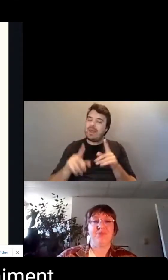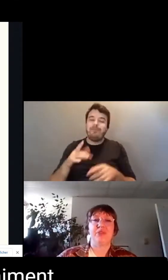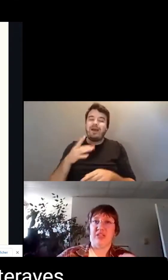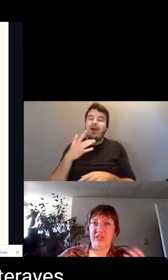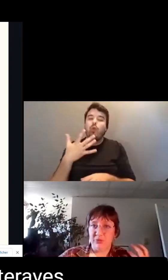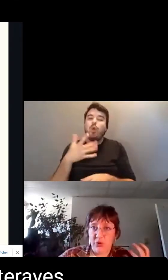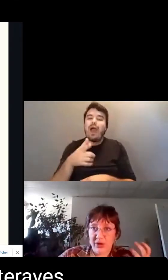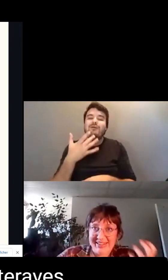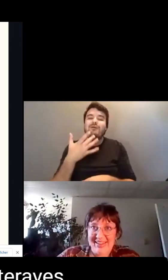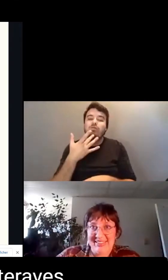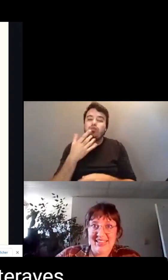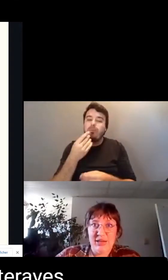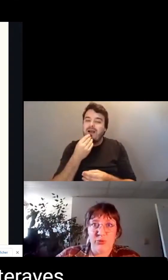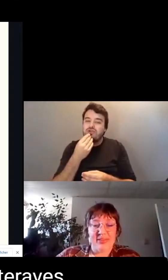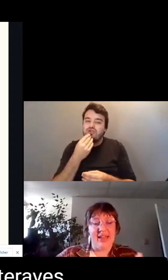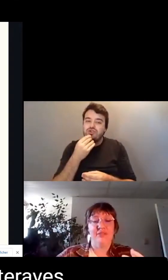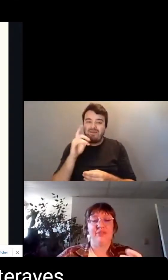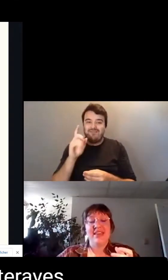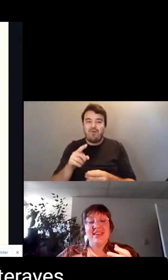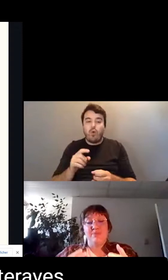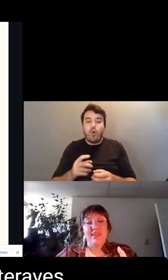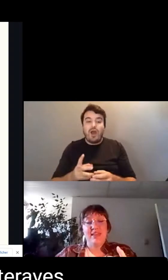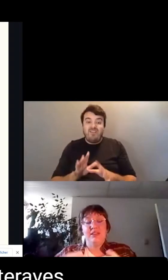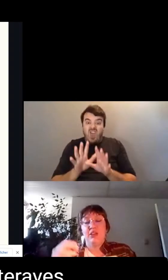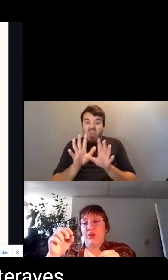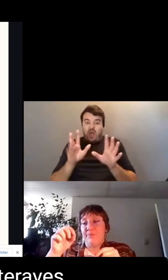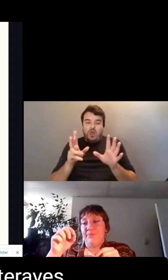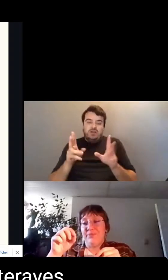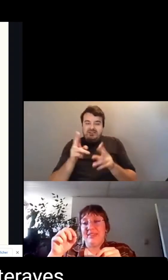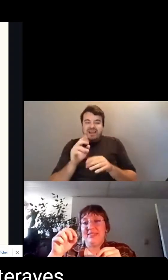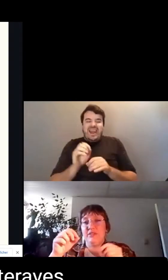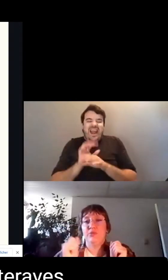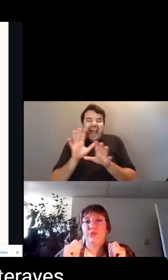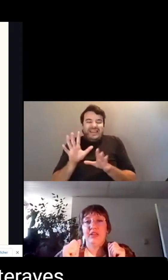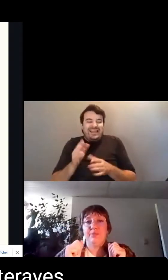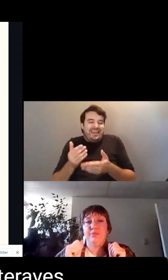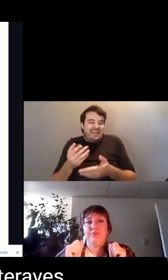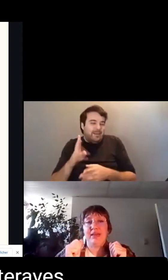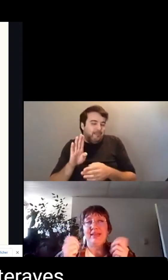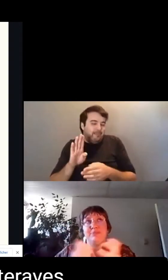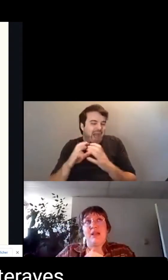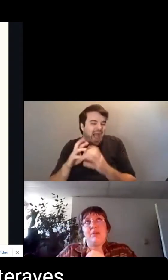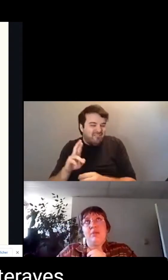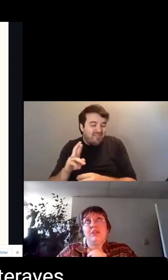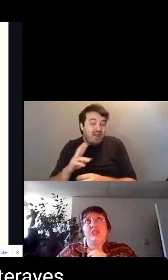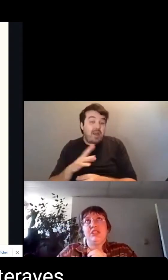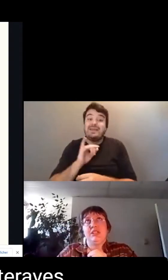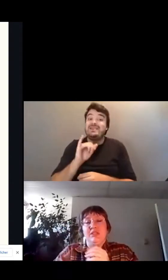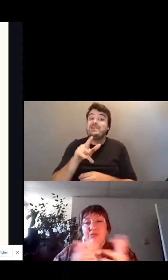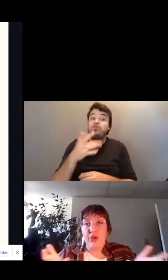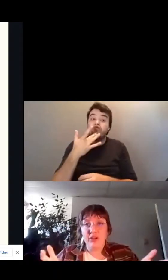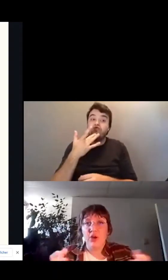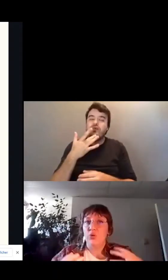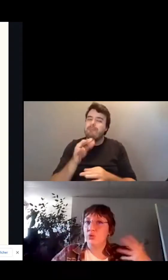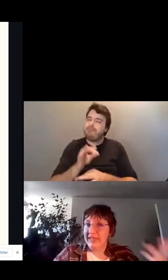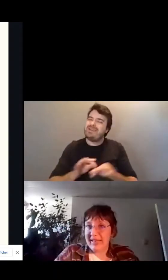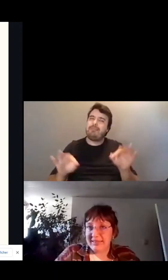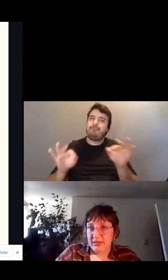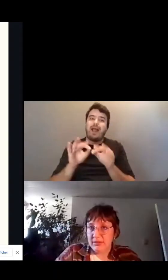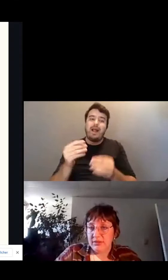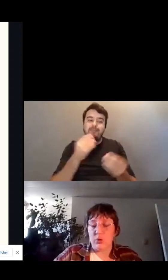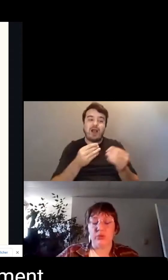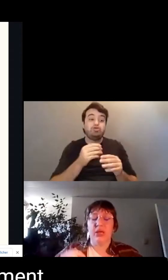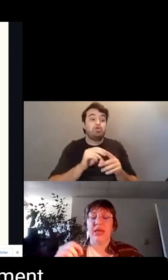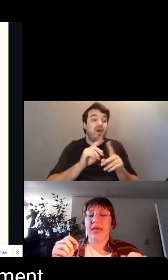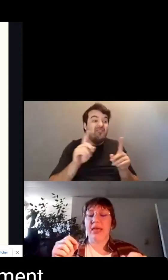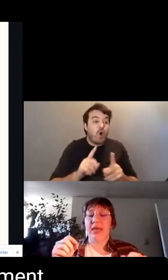manger. Vous allez devoir éclaircir vos betteraves, mais si vous voulez principalement manger des feuilles ou des